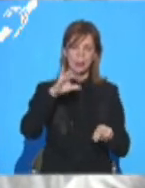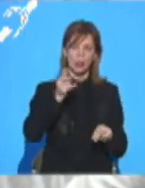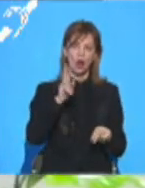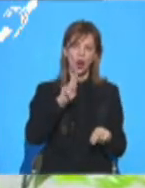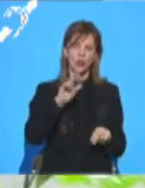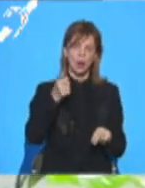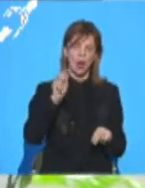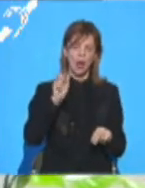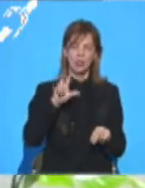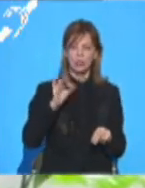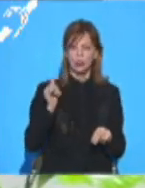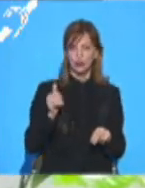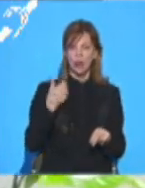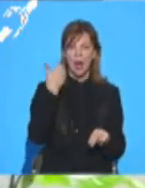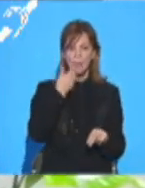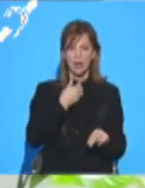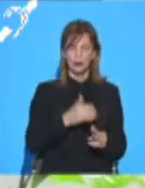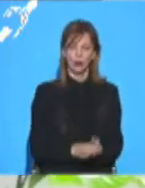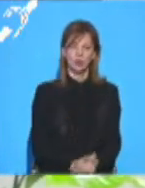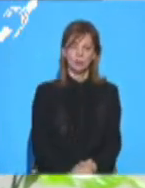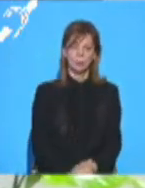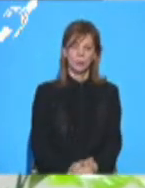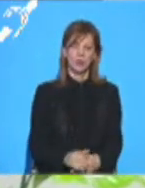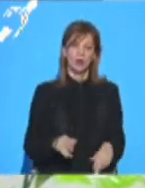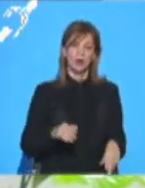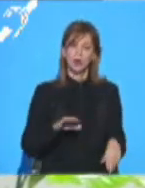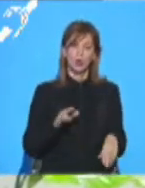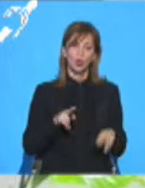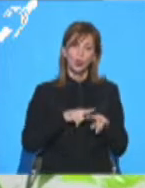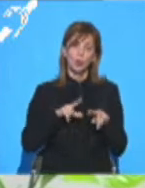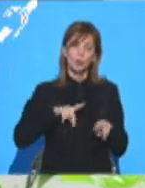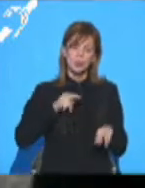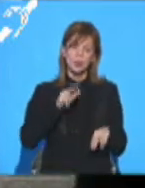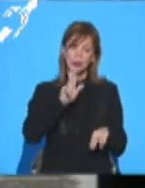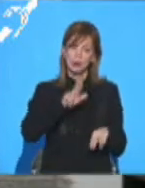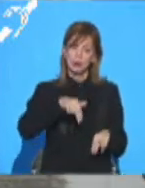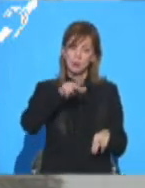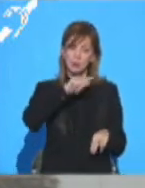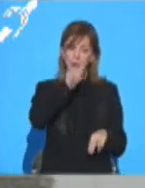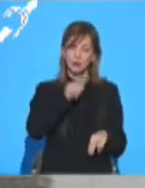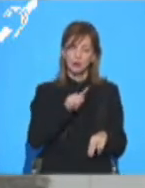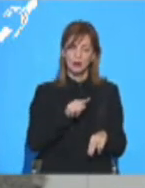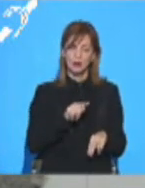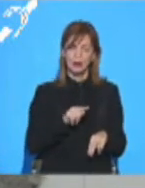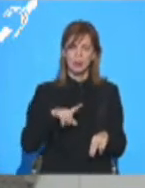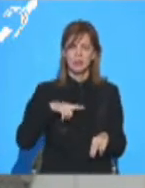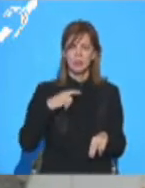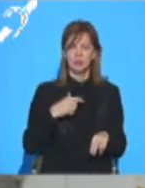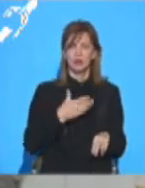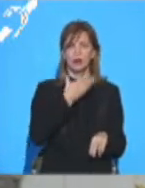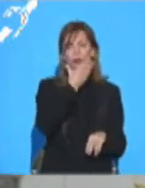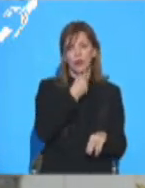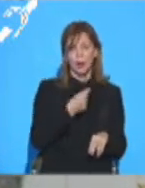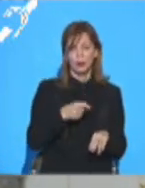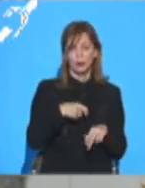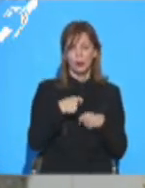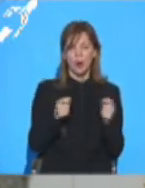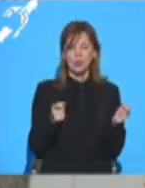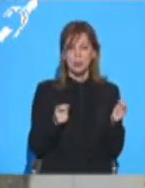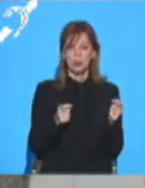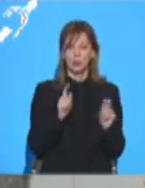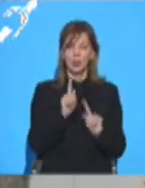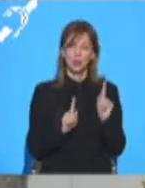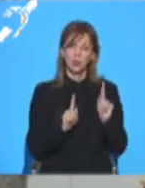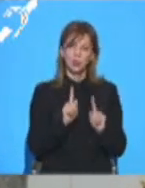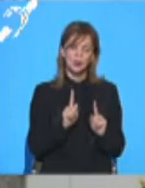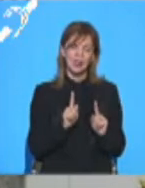lucrări, cât și admiratorii acestora. Cum vi se par lucrările? Au o încărcătură pozitivă toate. Unele